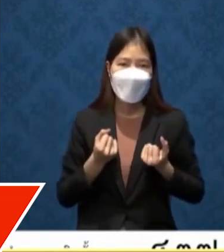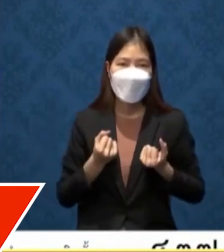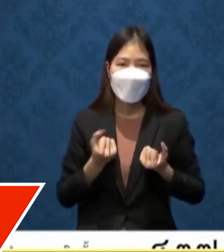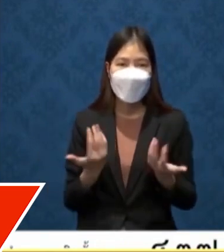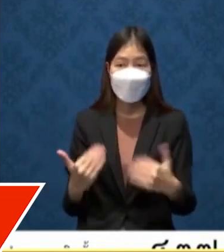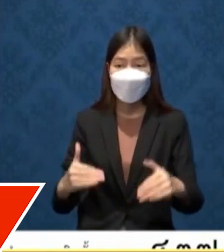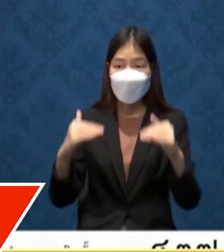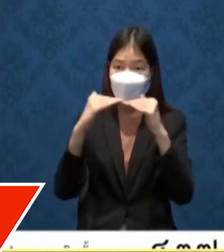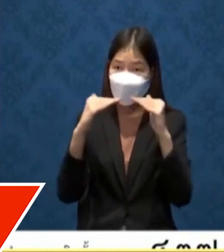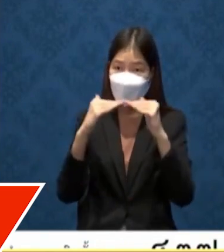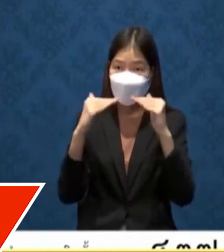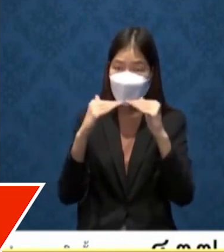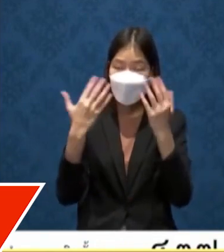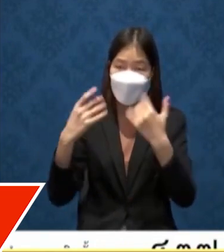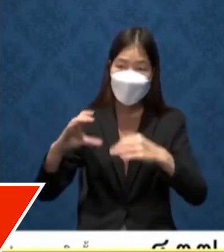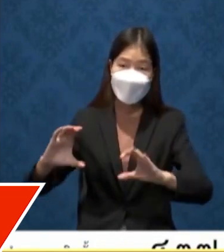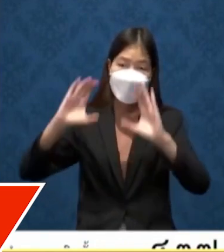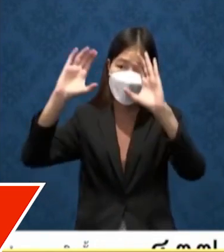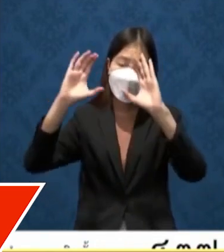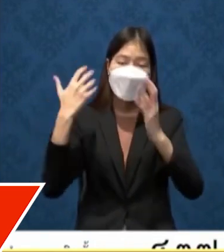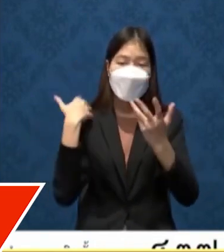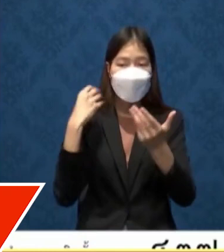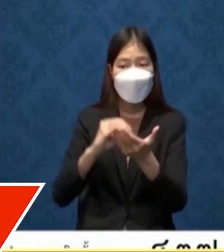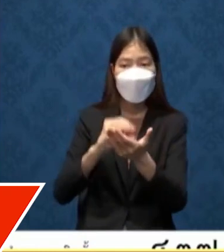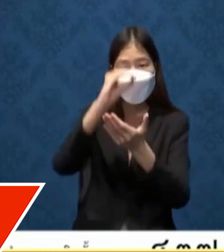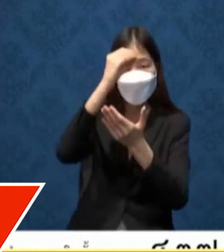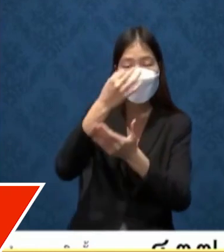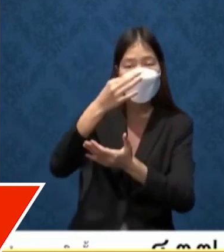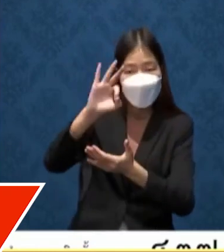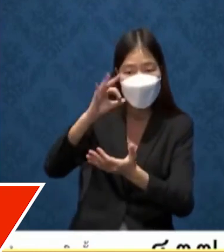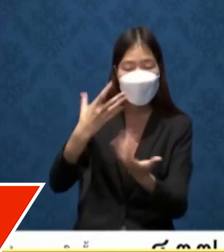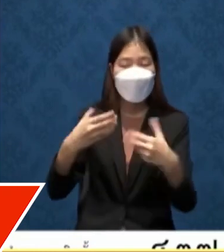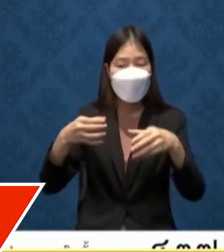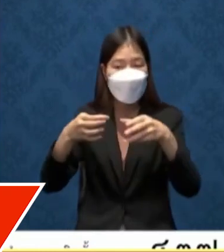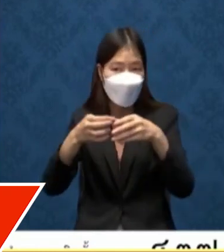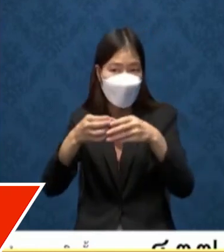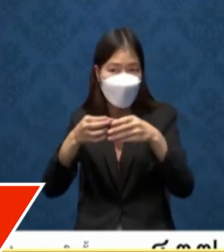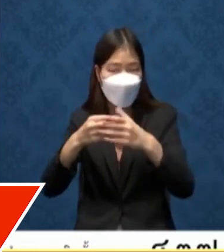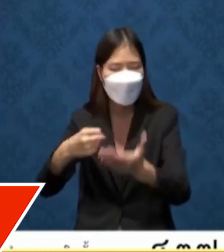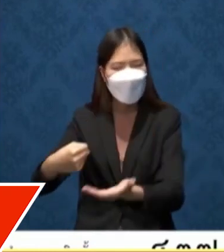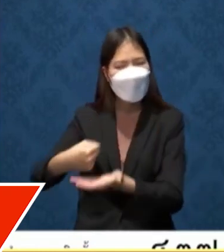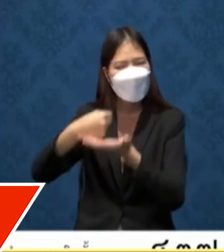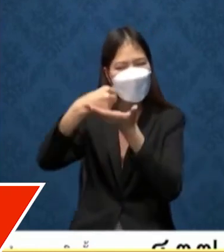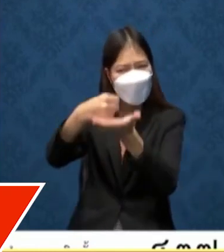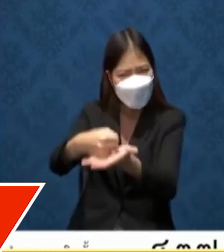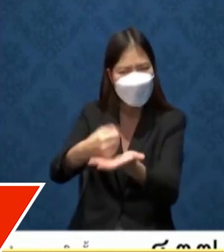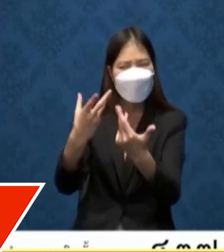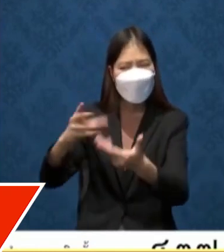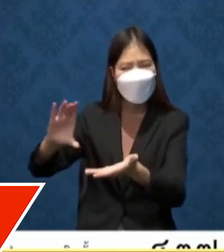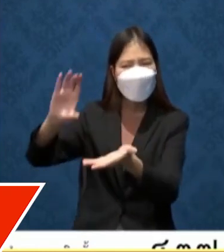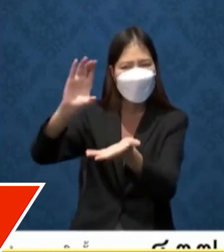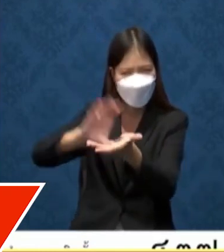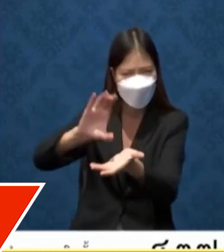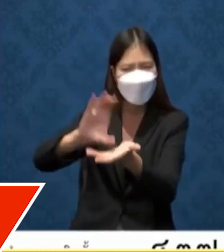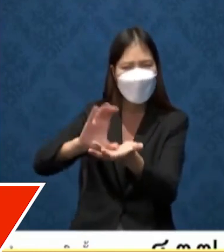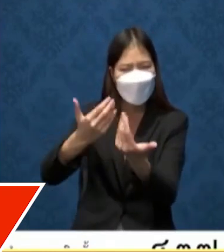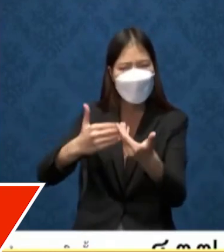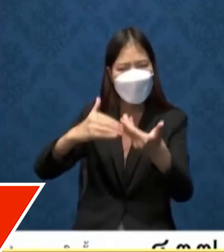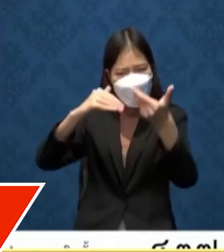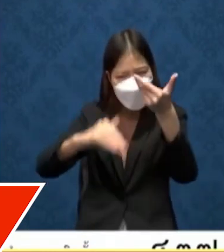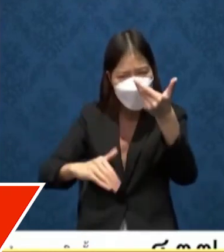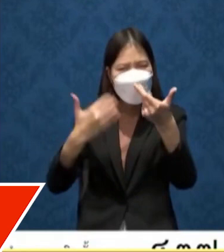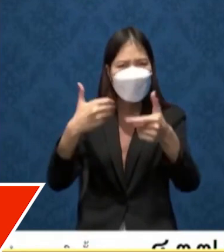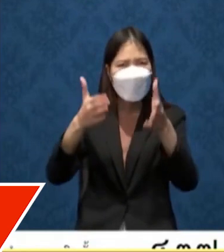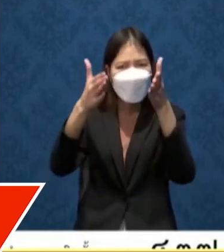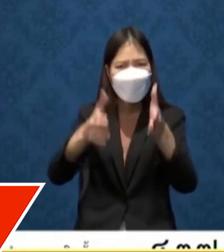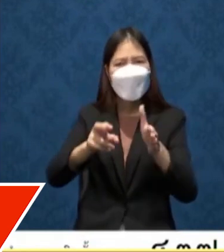แปลงสร้างให้เกิดการเรียนฟรีอย่างแท้จริงกลุ่มนักเรียนกลุ่มนี้จะได้รับการช่วยเหลือจากกองทุนซึ่งจะช่วยลดอัตราเด็กหลุด